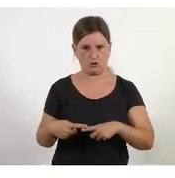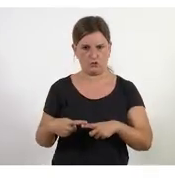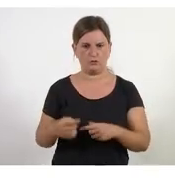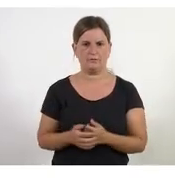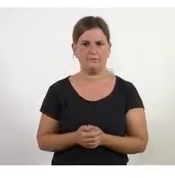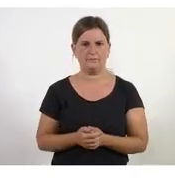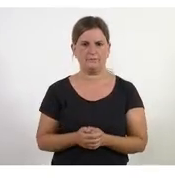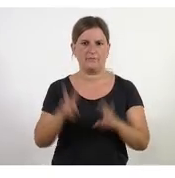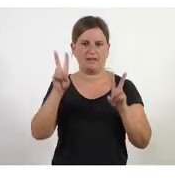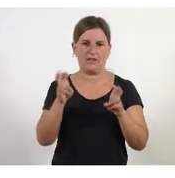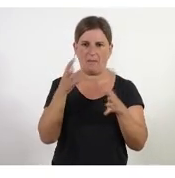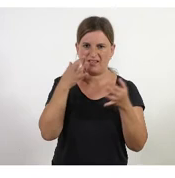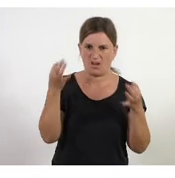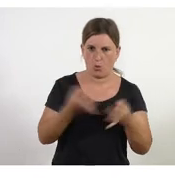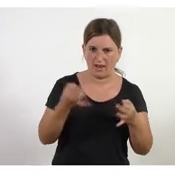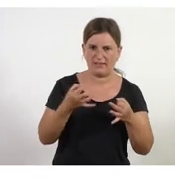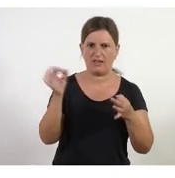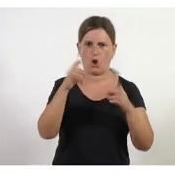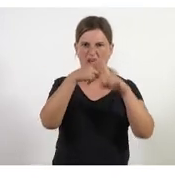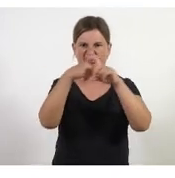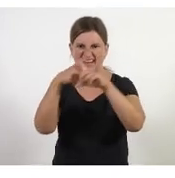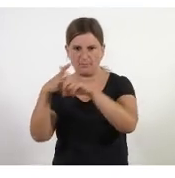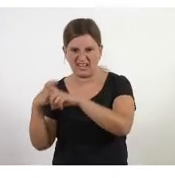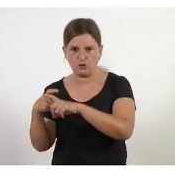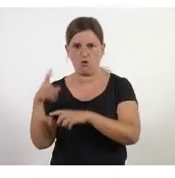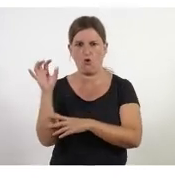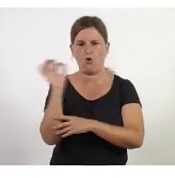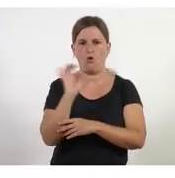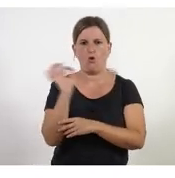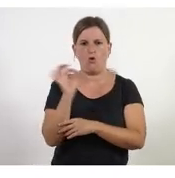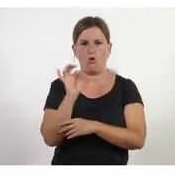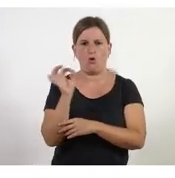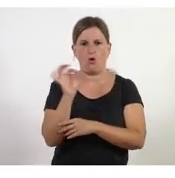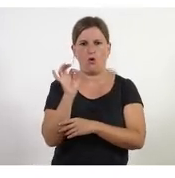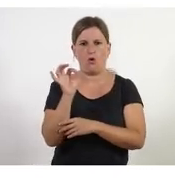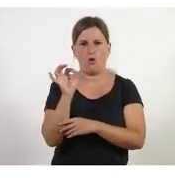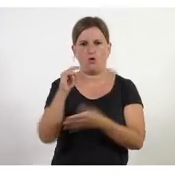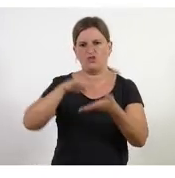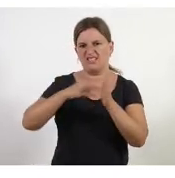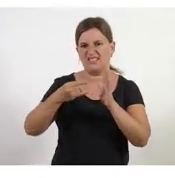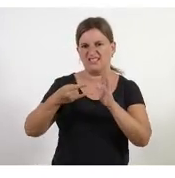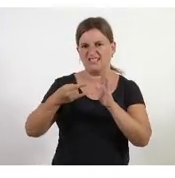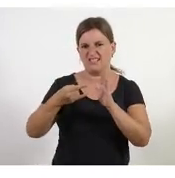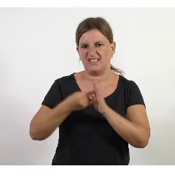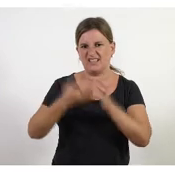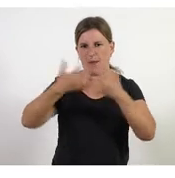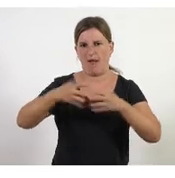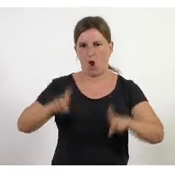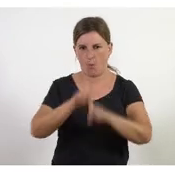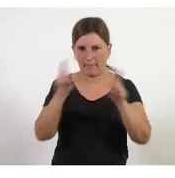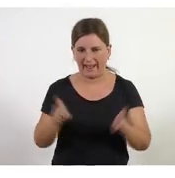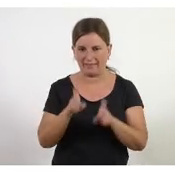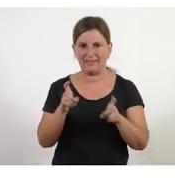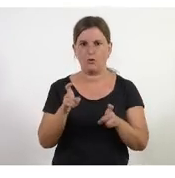En quant a seguretat, encriptació, podem integrar el sistema operatiu, volem